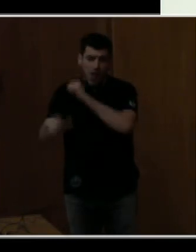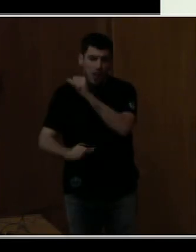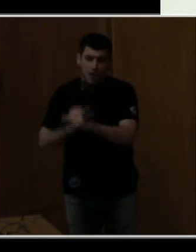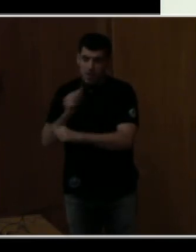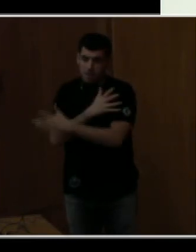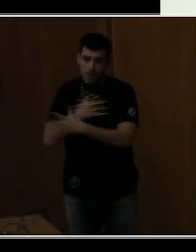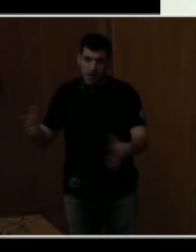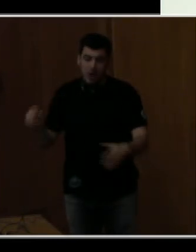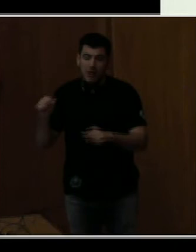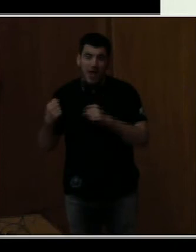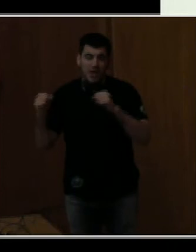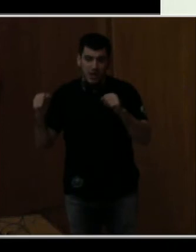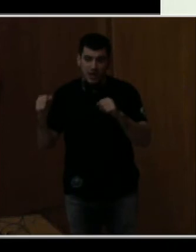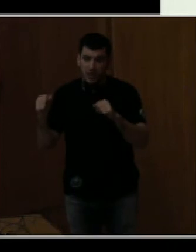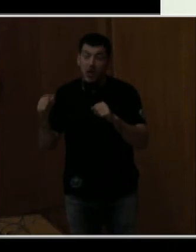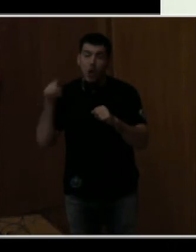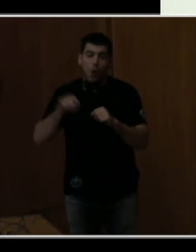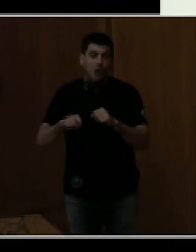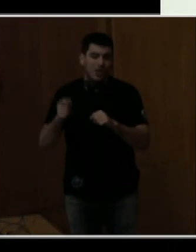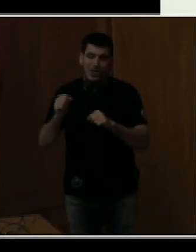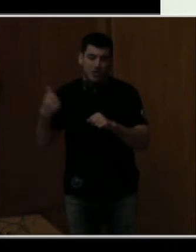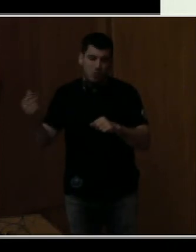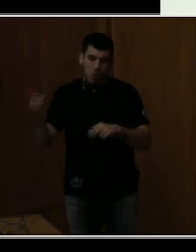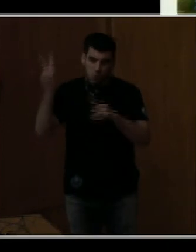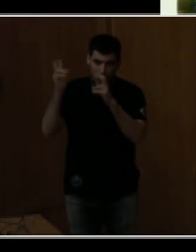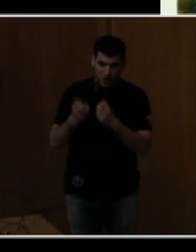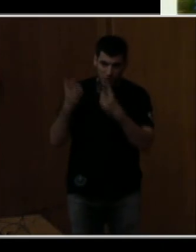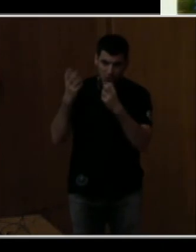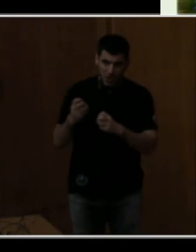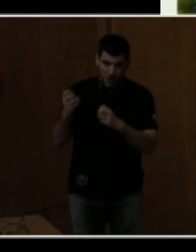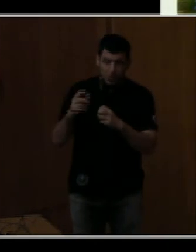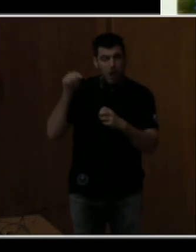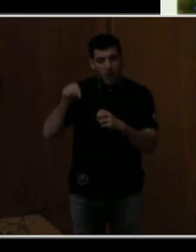είναι μόνο κίνηση που κατεβάζουμε, αλλά είναι κίνηση που ανεβάζουμε πλέον.